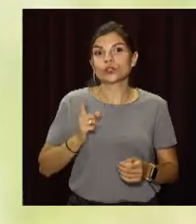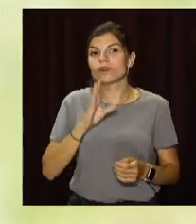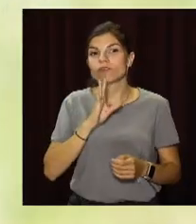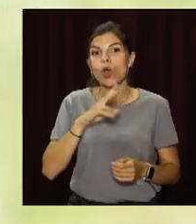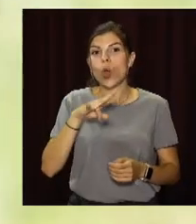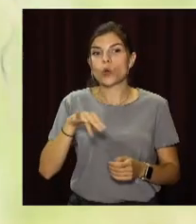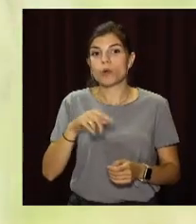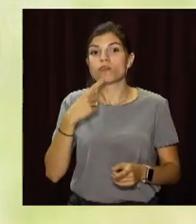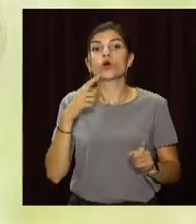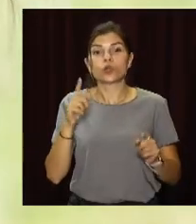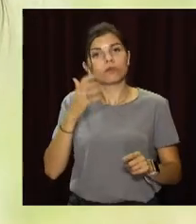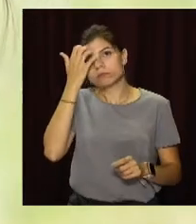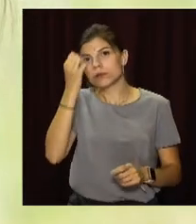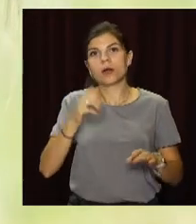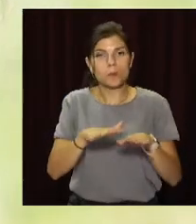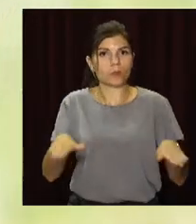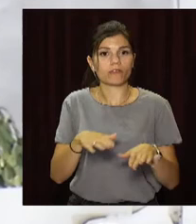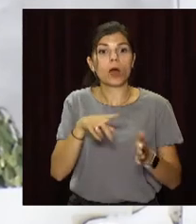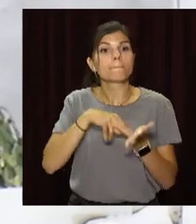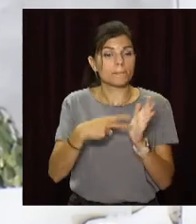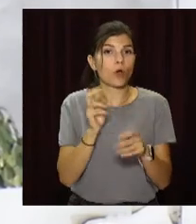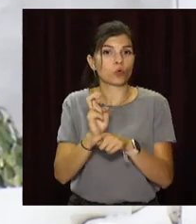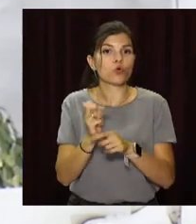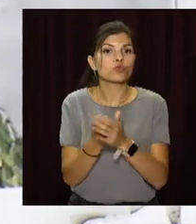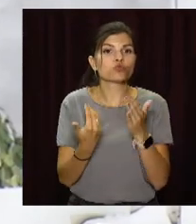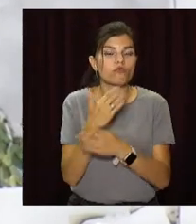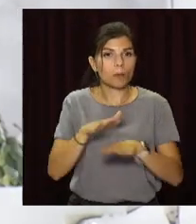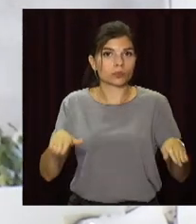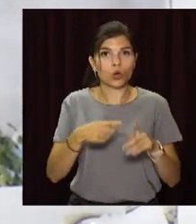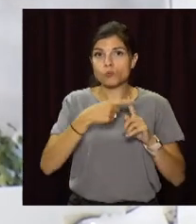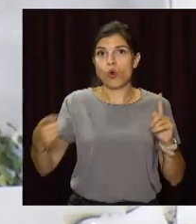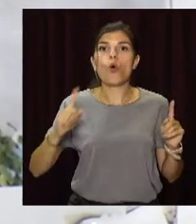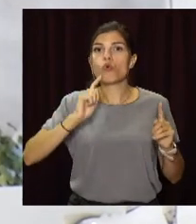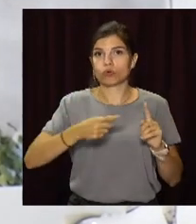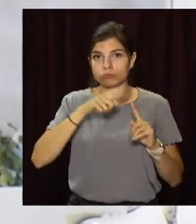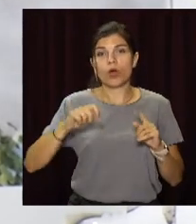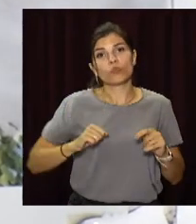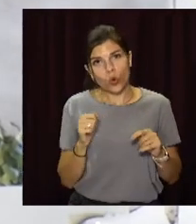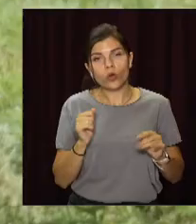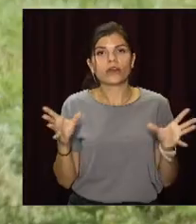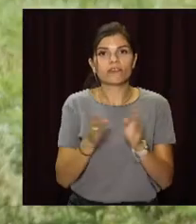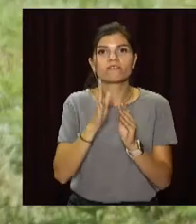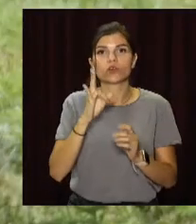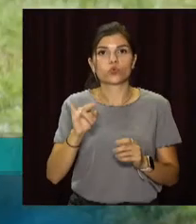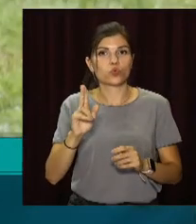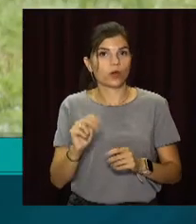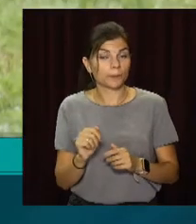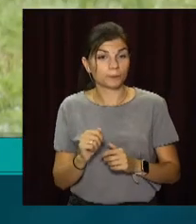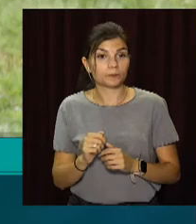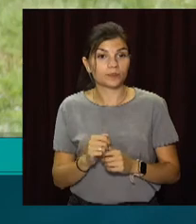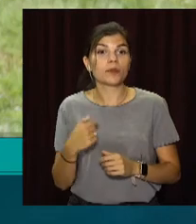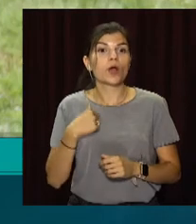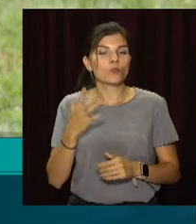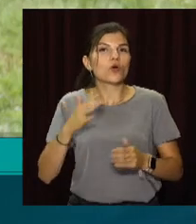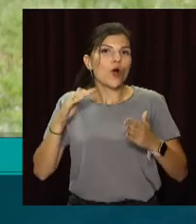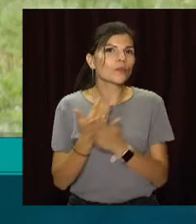Дейнега. Говорить, обожнює плавати. Планує ходити до нового басейну протягом року з подругами та онукою. Будемо і ми